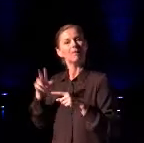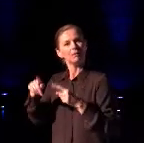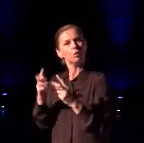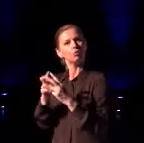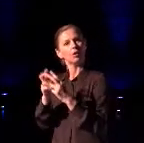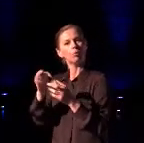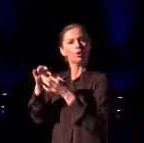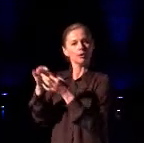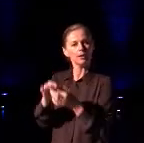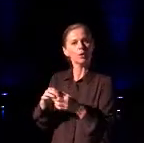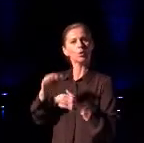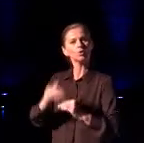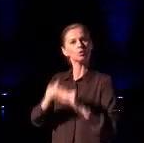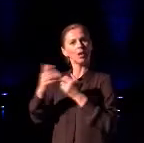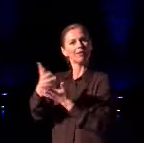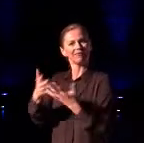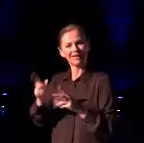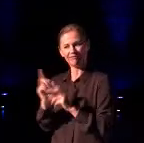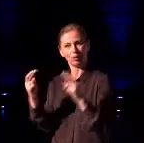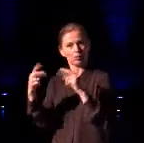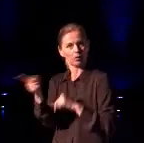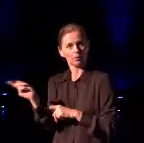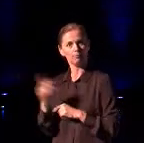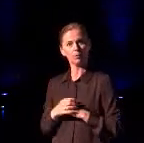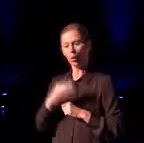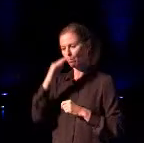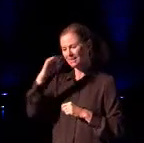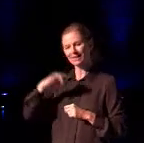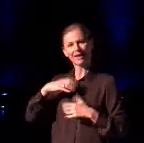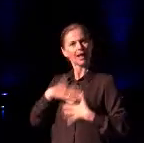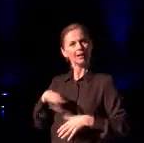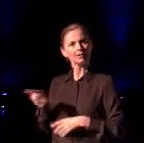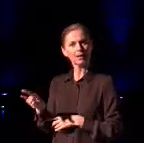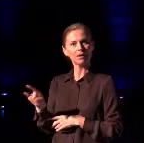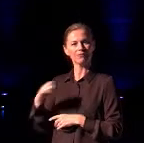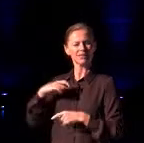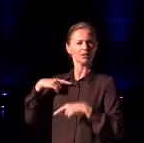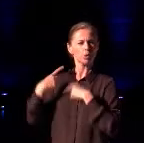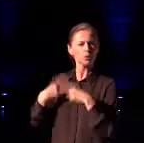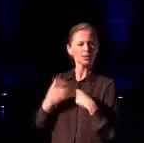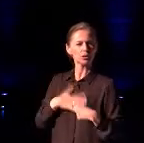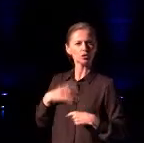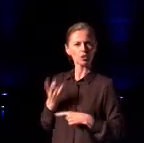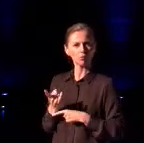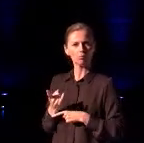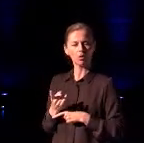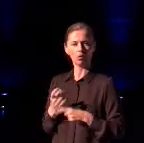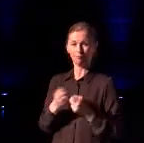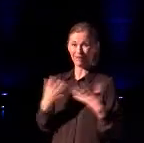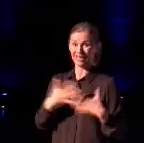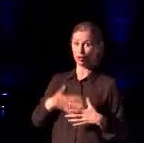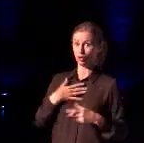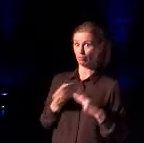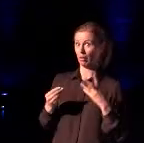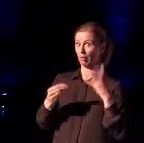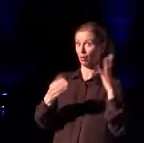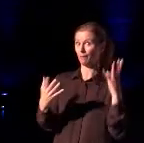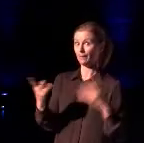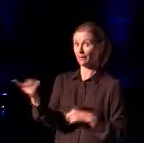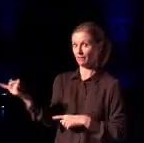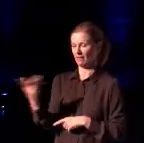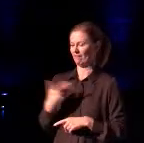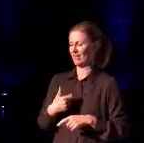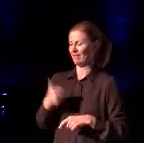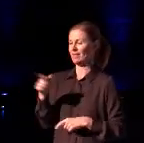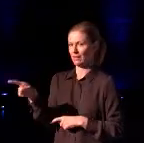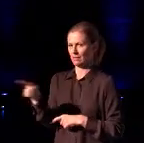pårørende, kontakten med sitt sosiale nettverk. Dette med å mestre egen helse når man får kroniske sykdommer, gjerne flere av gangen også, veldig viktig. Jeg